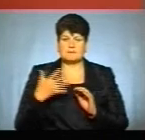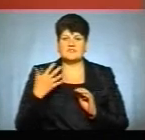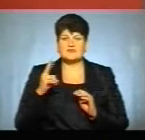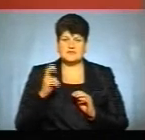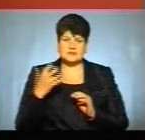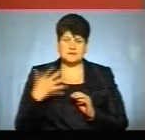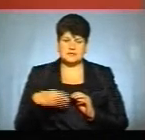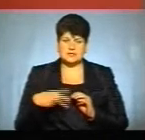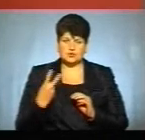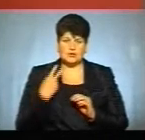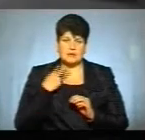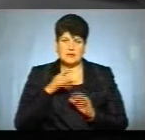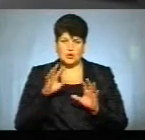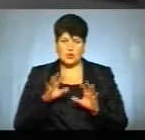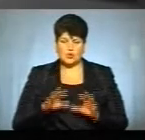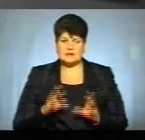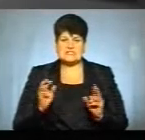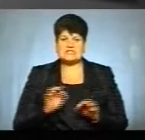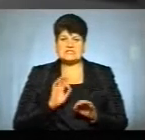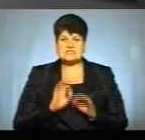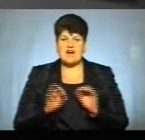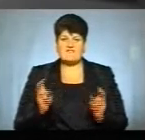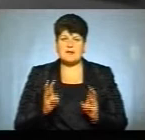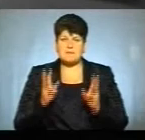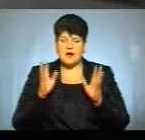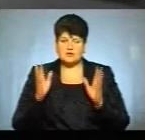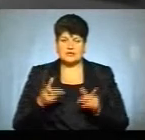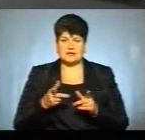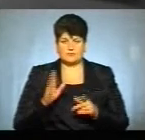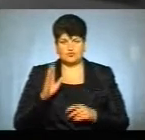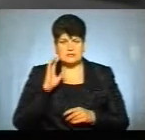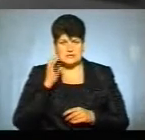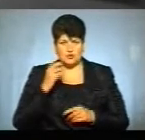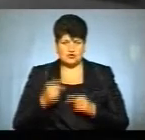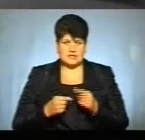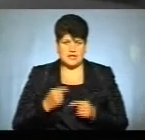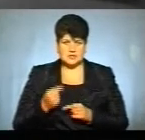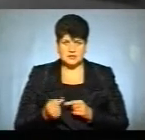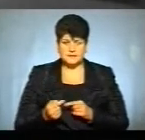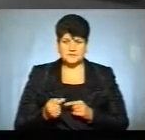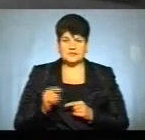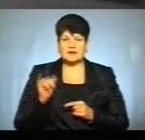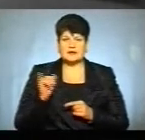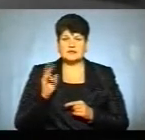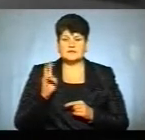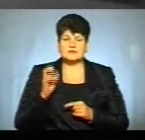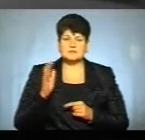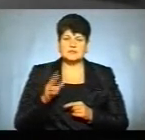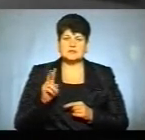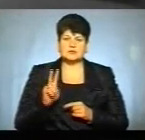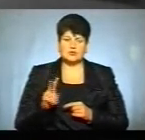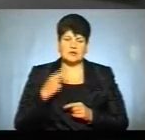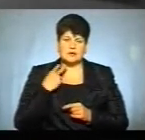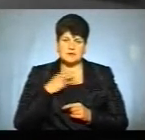245-252 Кримінального кодексу за випалювання, яке призводить до серйозних наслідків, і 252-га